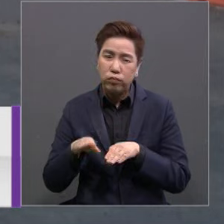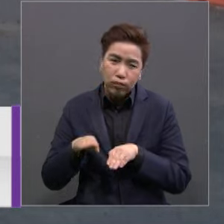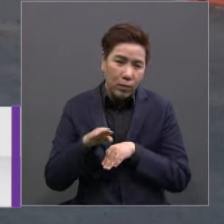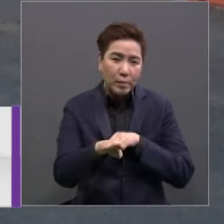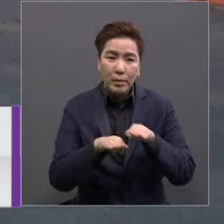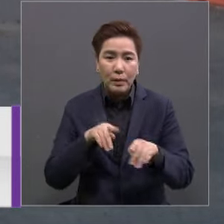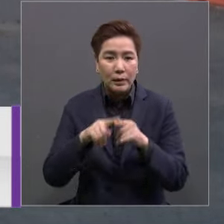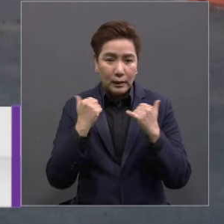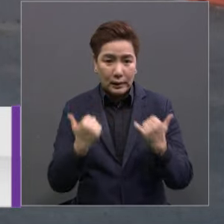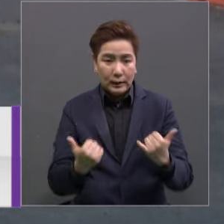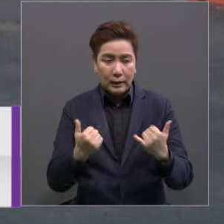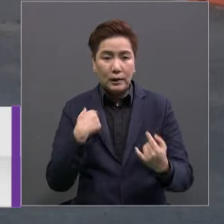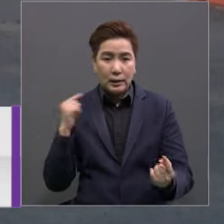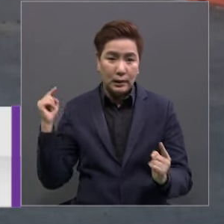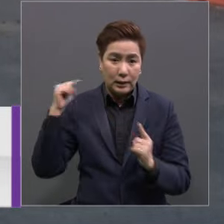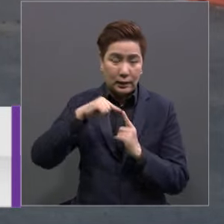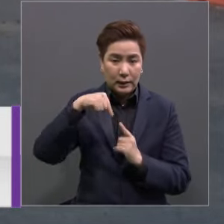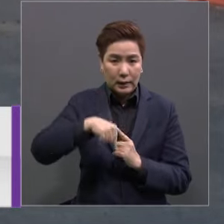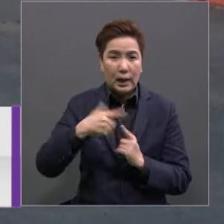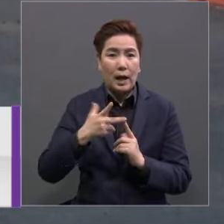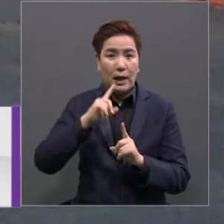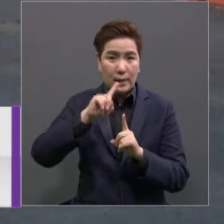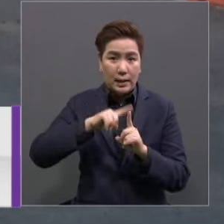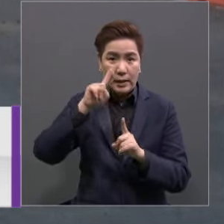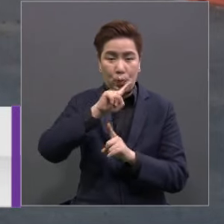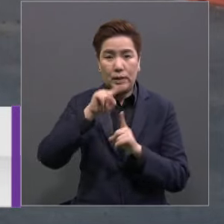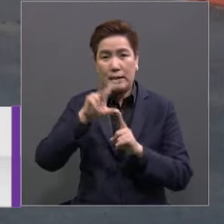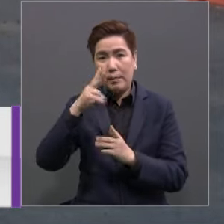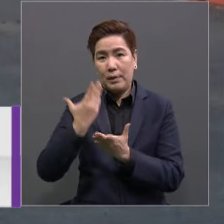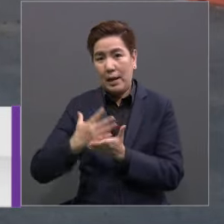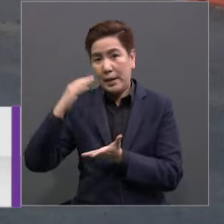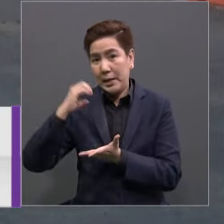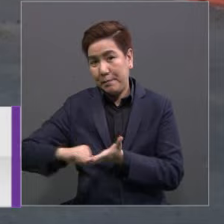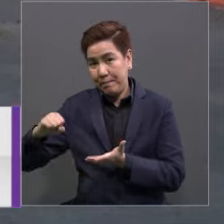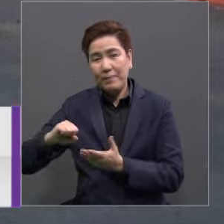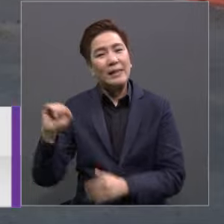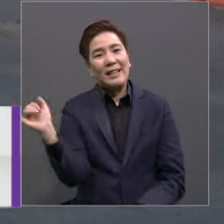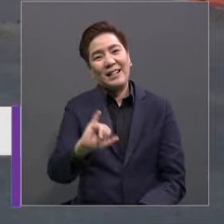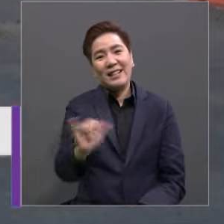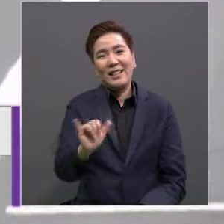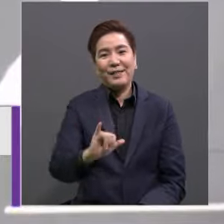ทีเดียวนะครับก็ตอนนี้นะครับมาถึง3มกราคมตอนนี้ยังไม่เก็บค่าผ่านทางนะครับ